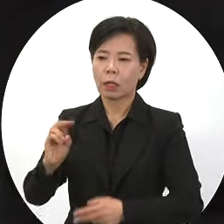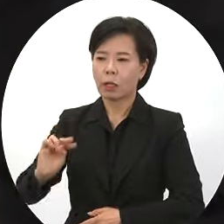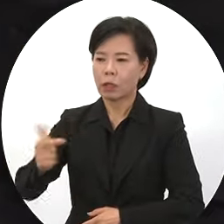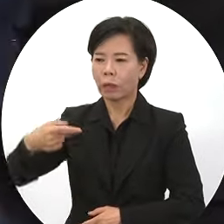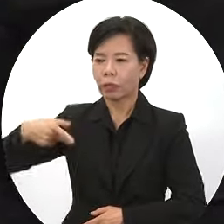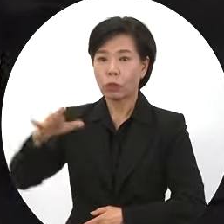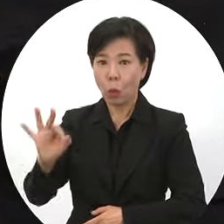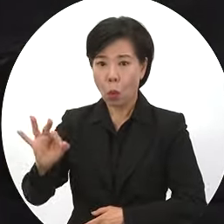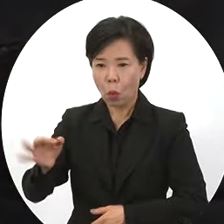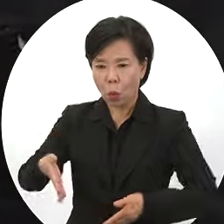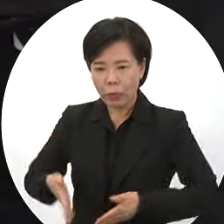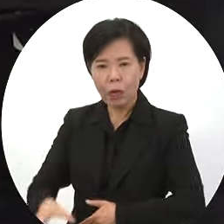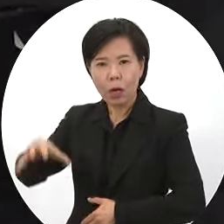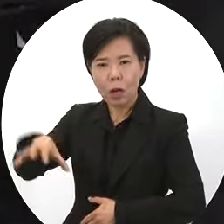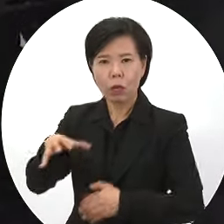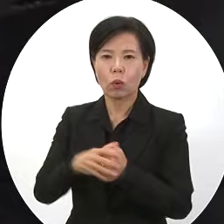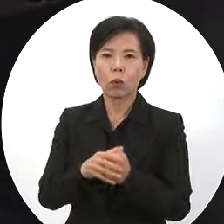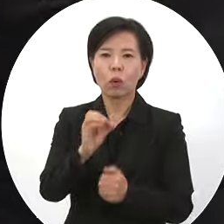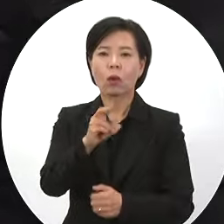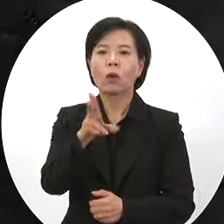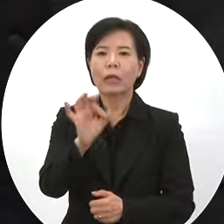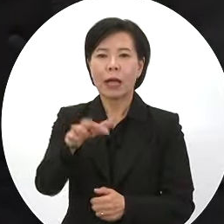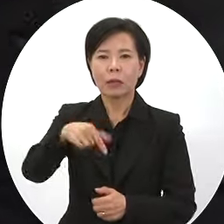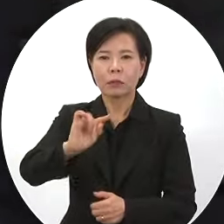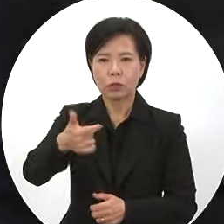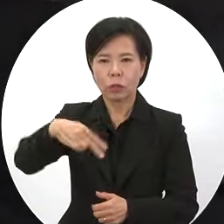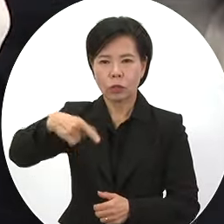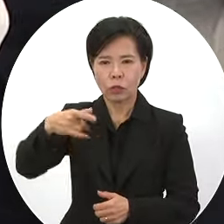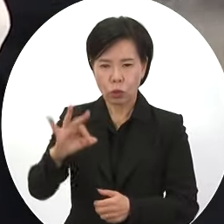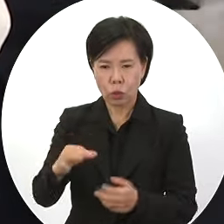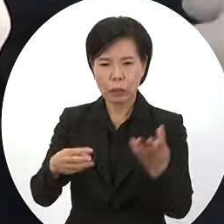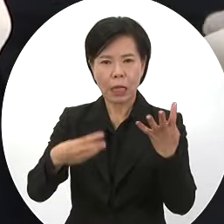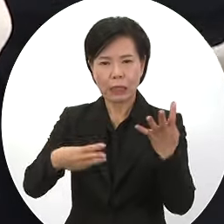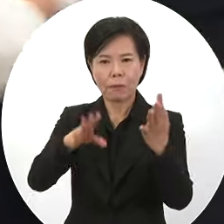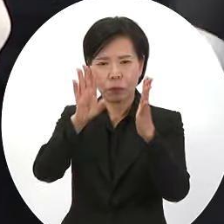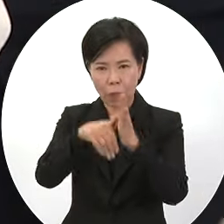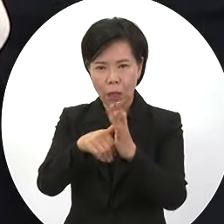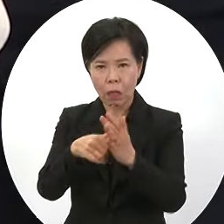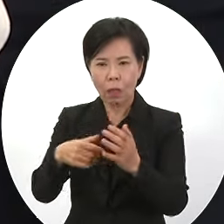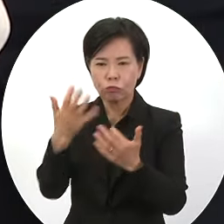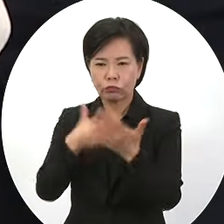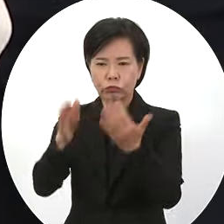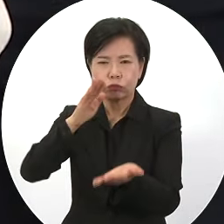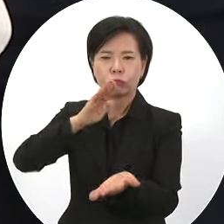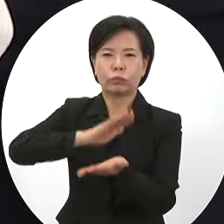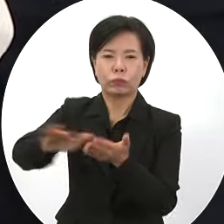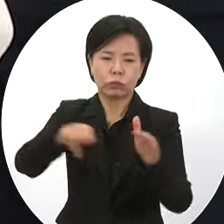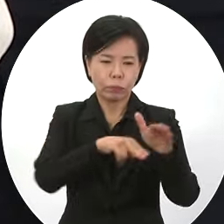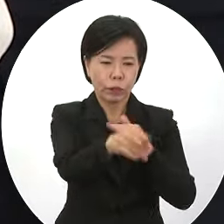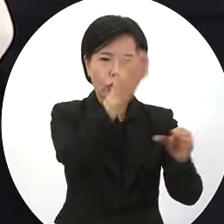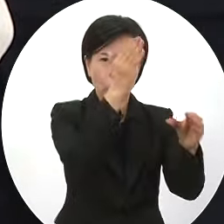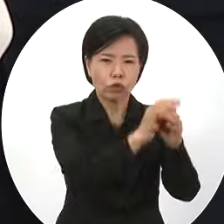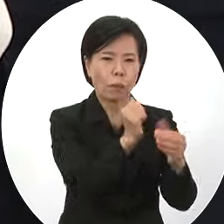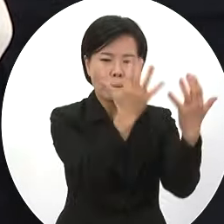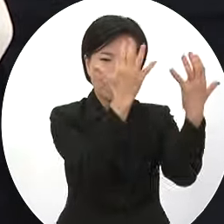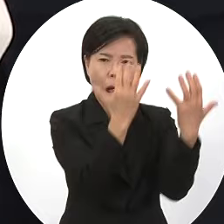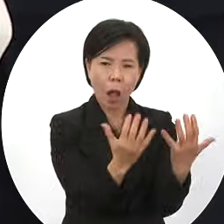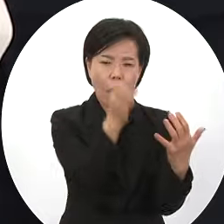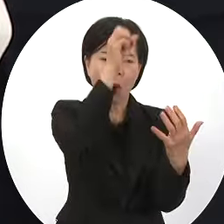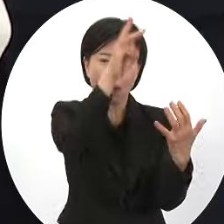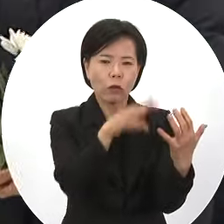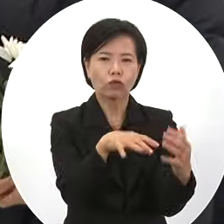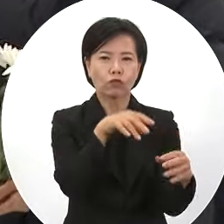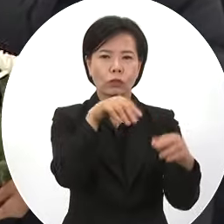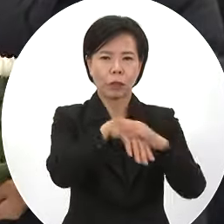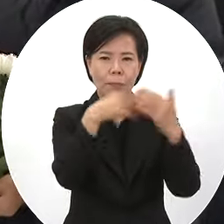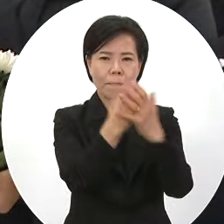출신 양천종님은 4.3 사건 당시 집이 전소돼 피신 중 체포됐고 이후 광주 형무소에 수감